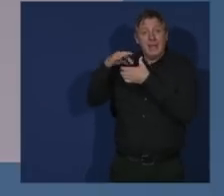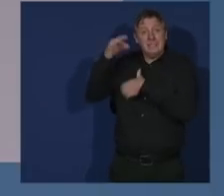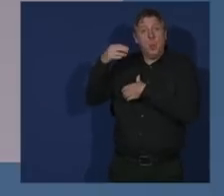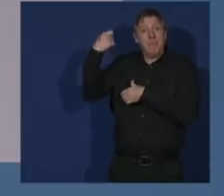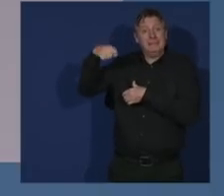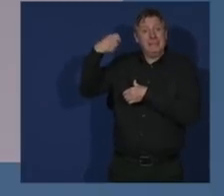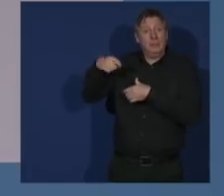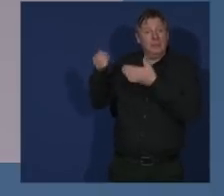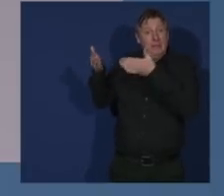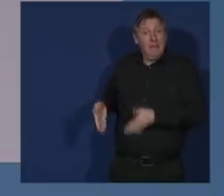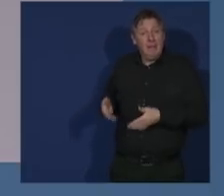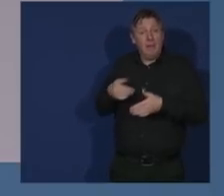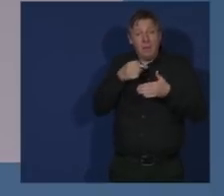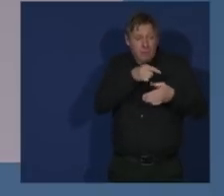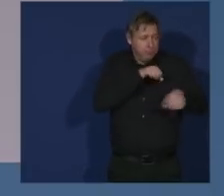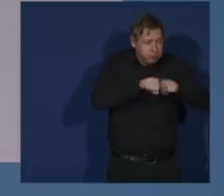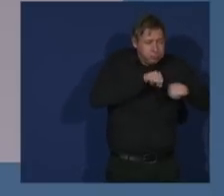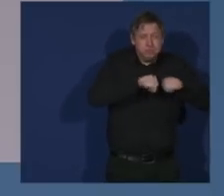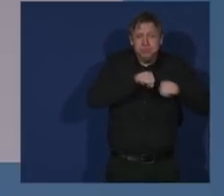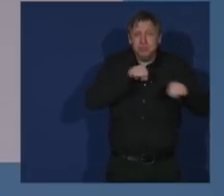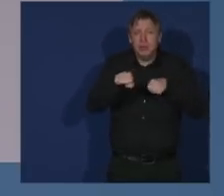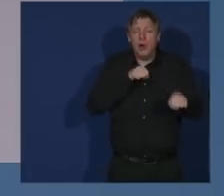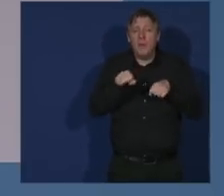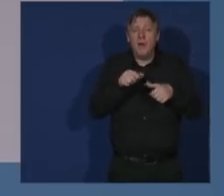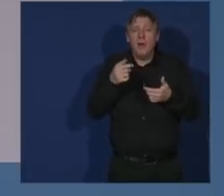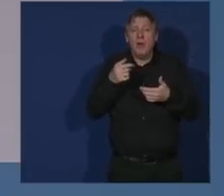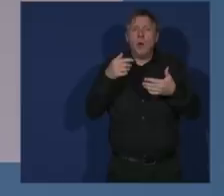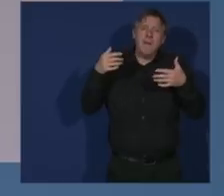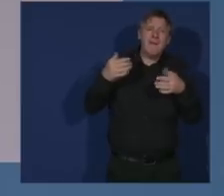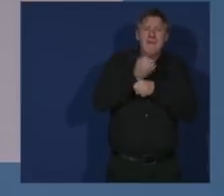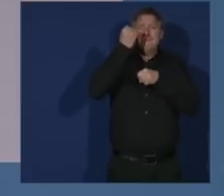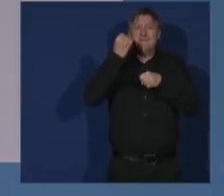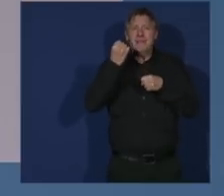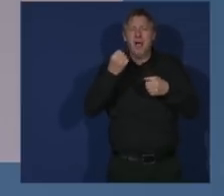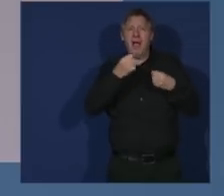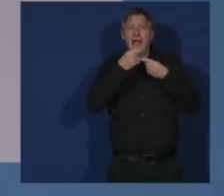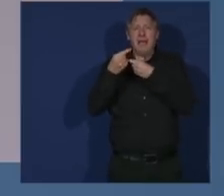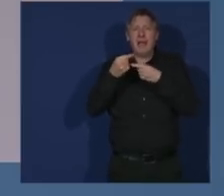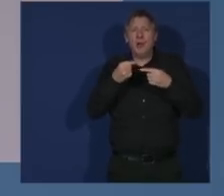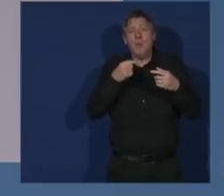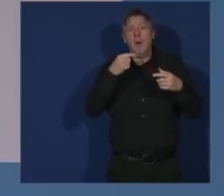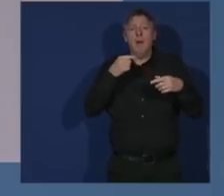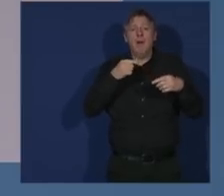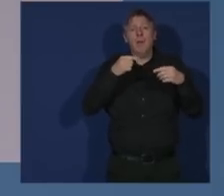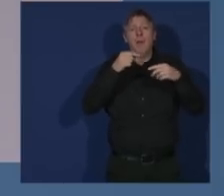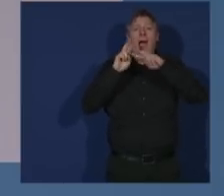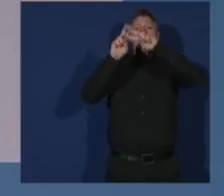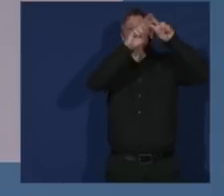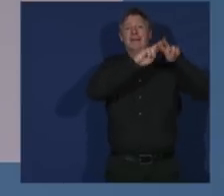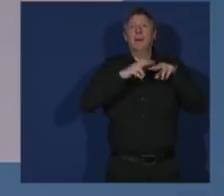première raison de notre victoire, ce n'était pas un alignement des planètes magiques comme certains observateurs ont voulu nous le faire croire,